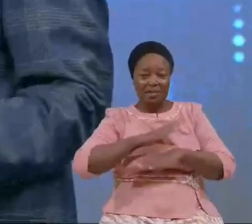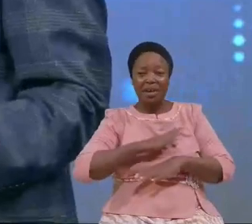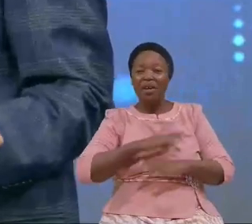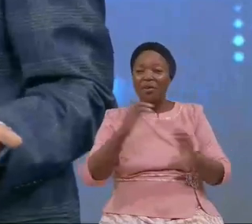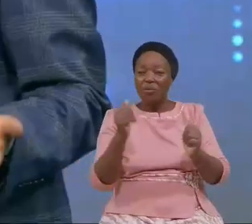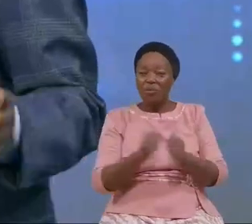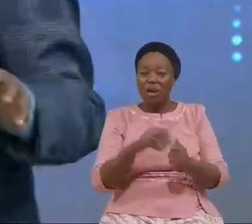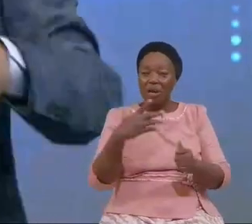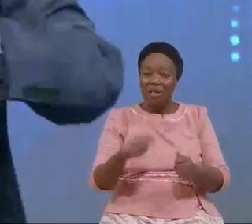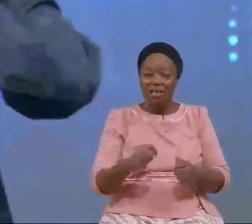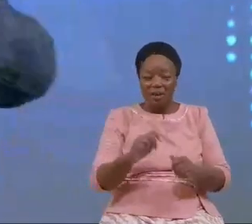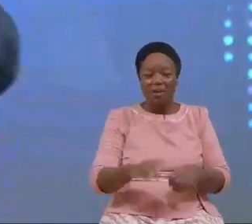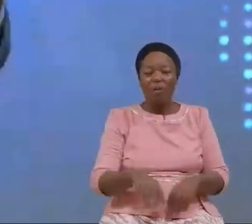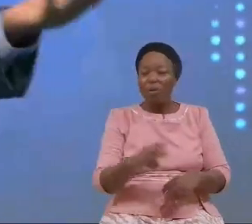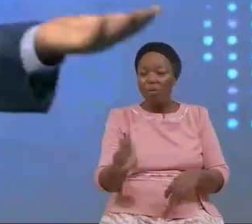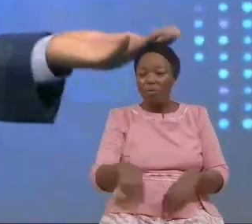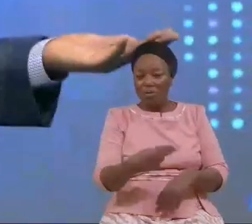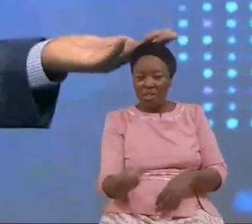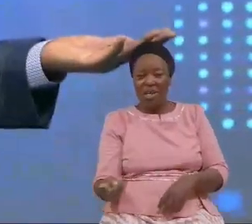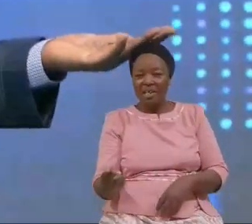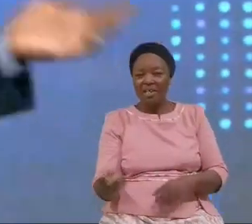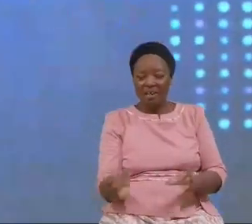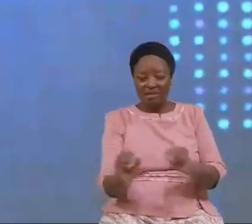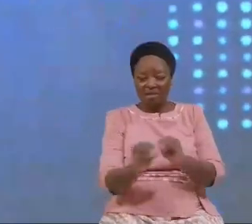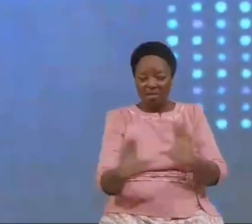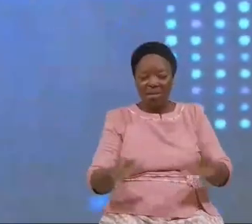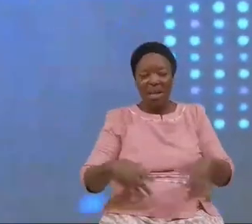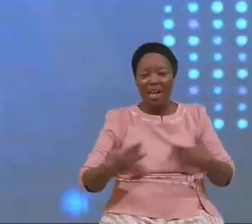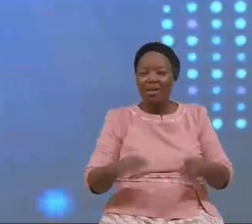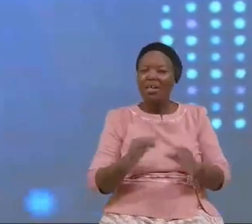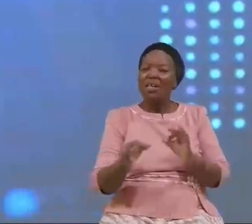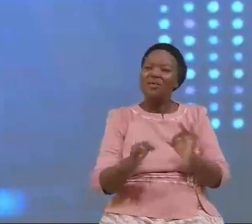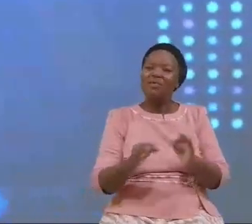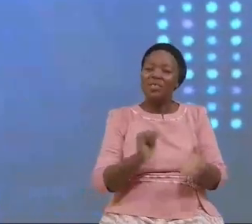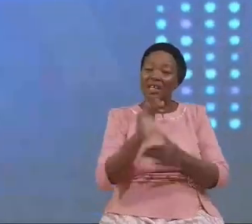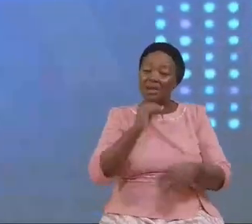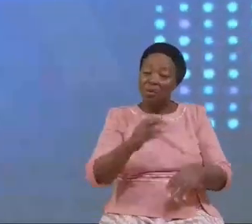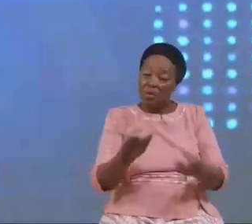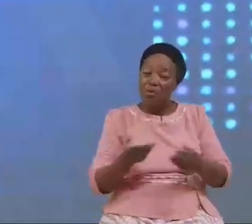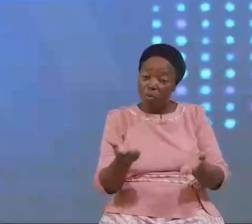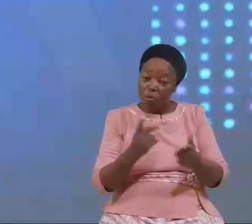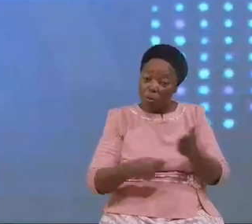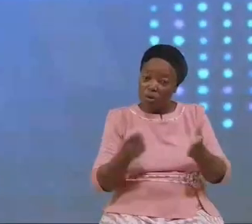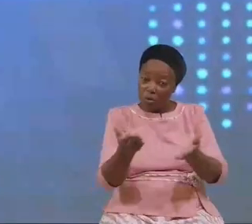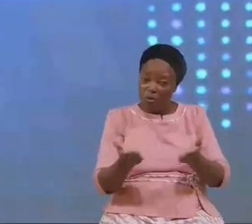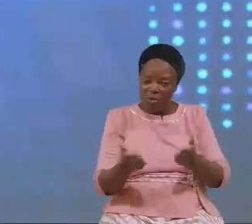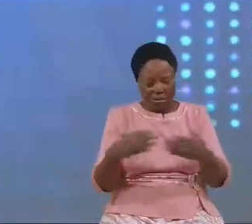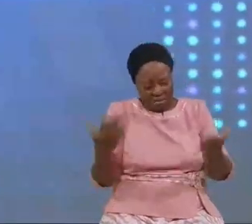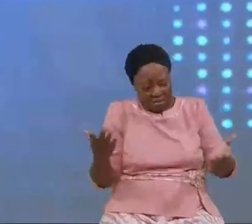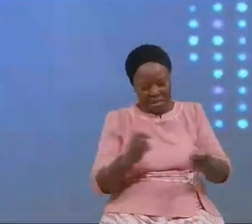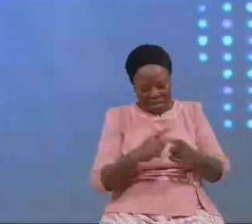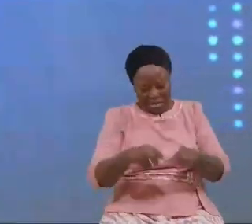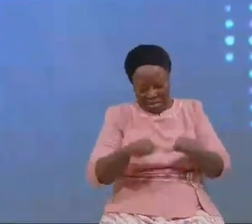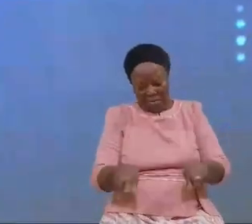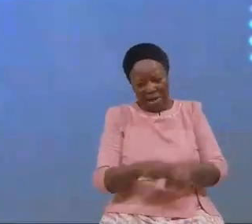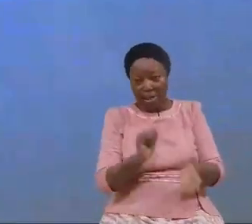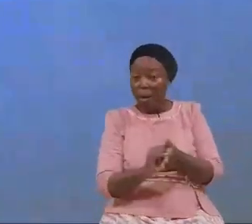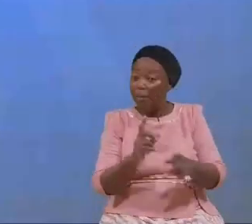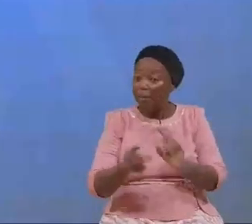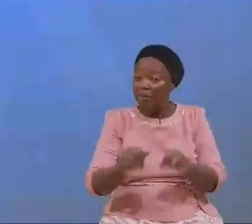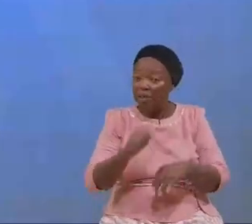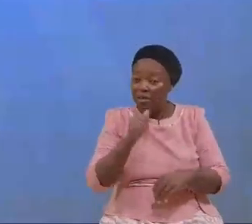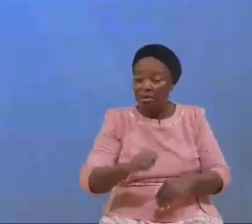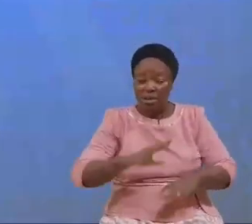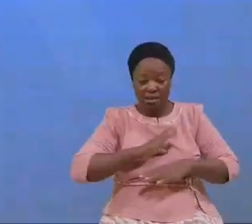la vie sans valeur que tu es là bon comme c'est ce que tu veux alors tu vas rester comme ça mais si tu n'es pas satisfait